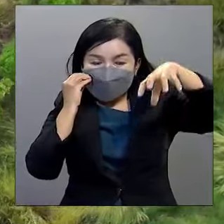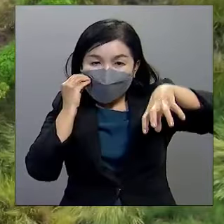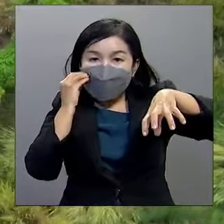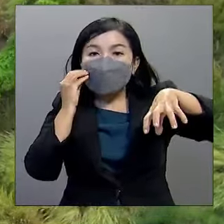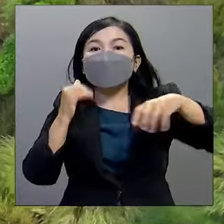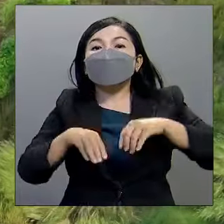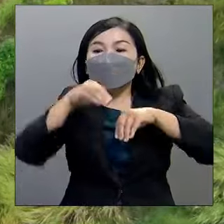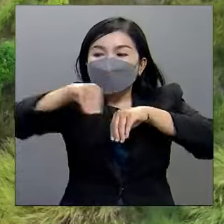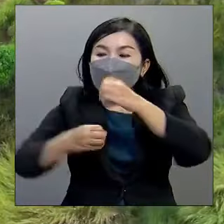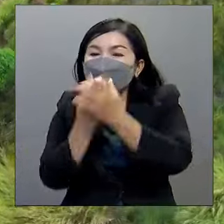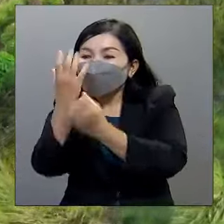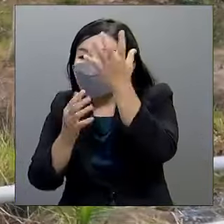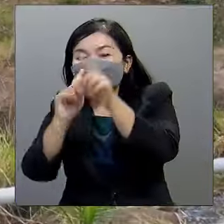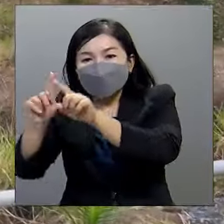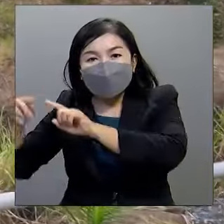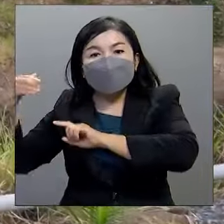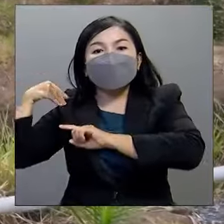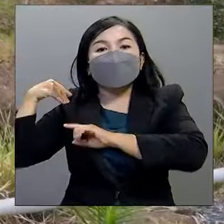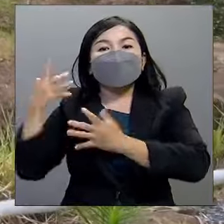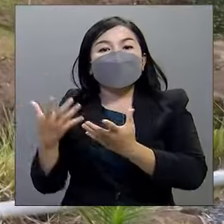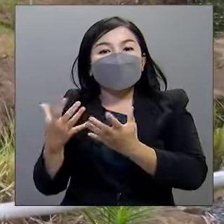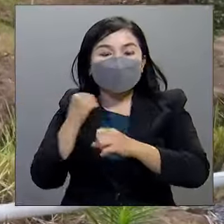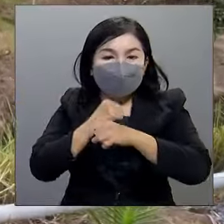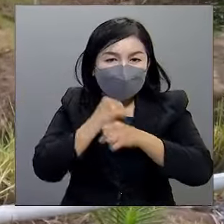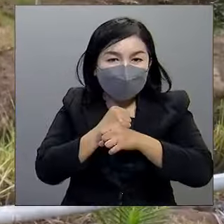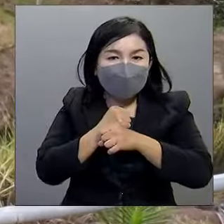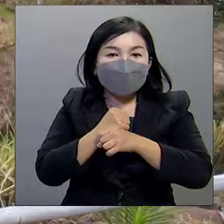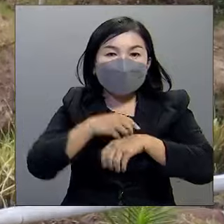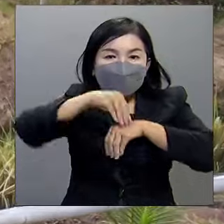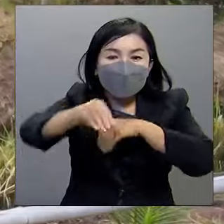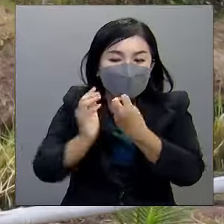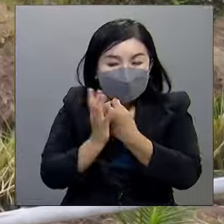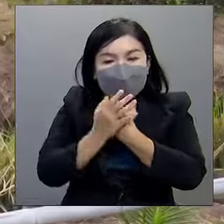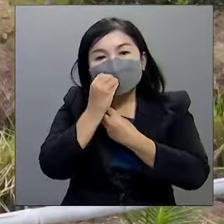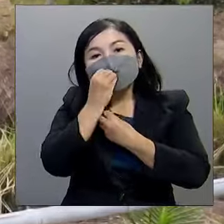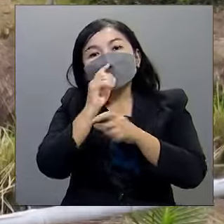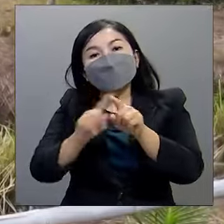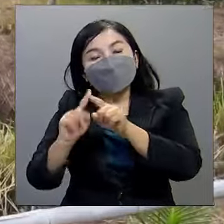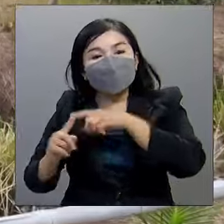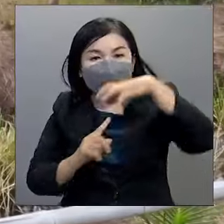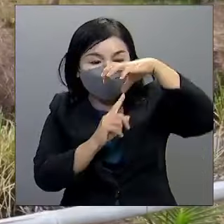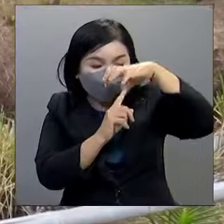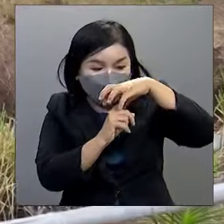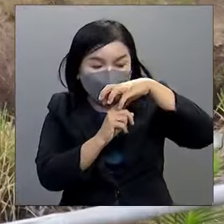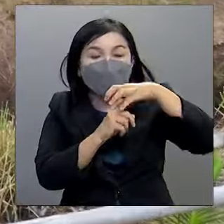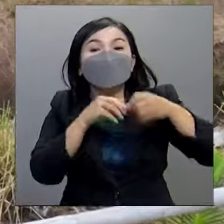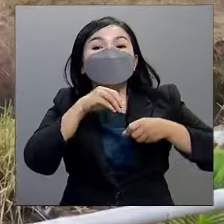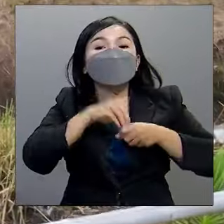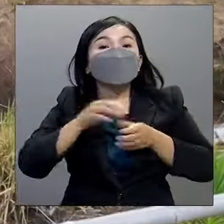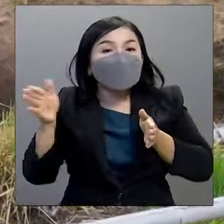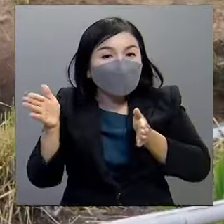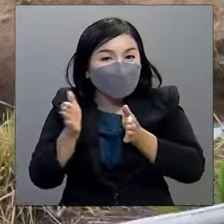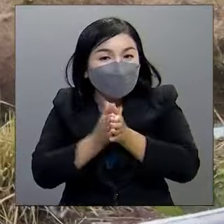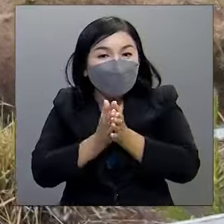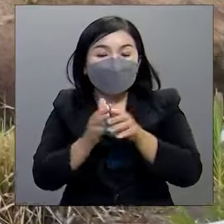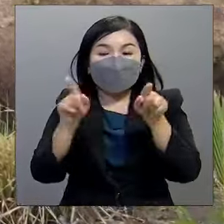ปลูกป่า3อย่างประโยชน์4อย่างแล้วก็มีบริบทของการทำฟาร์มเห็ดผมก็เลยเอาดอกเห็ดตัวนี้นะครับมาอยู่ในบริบทของเป็นลักษ